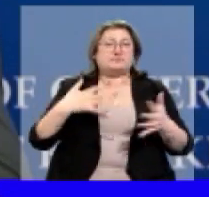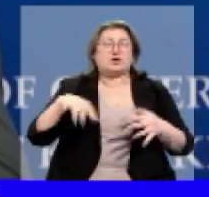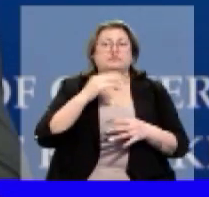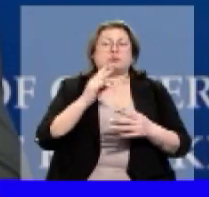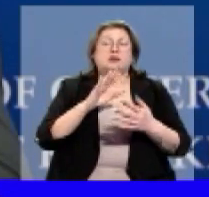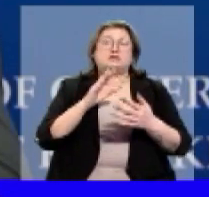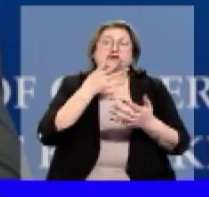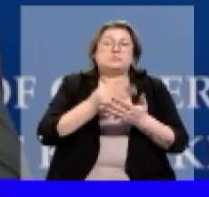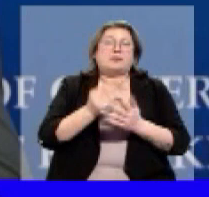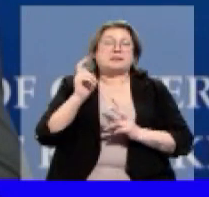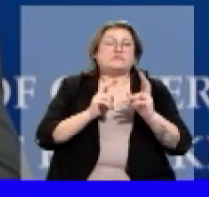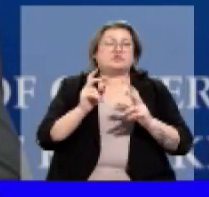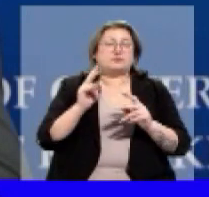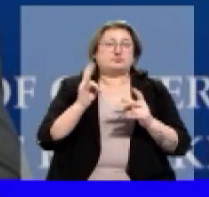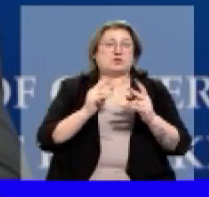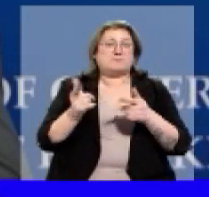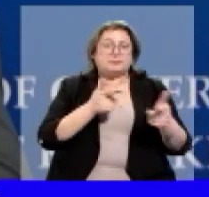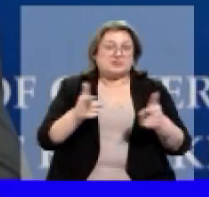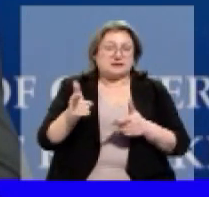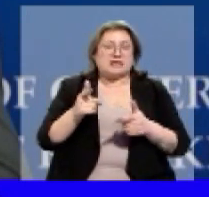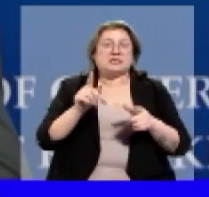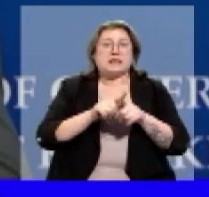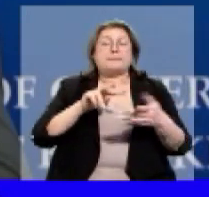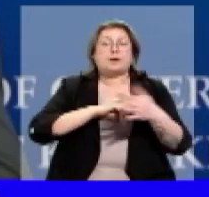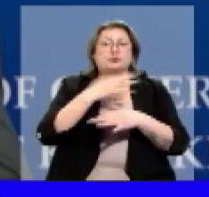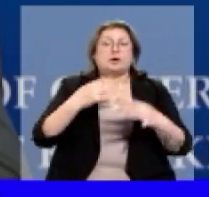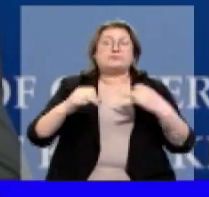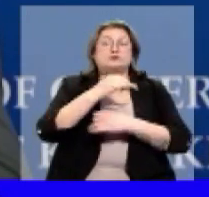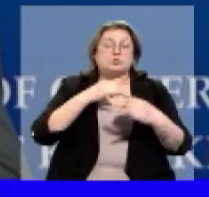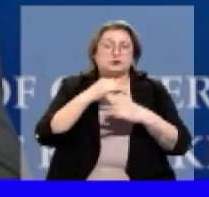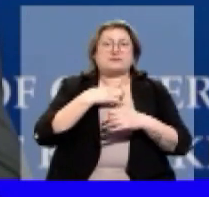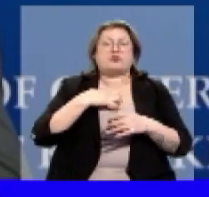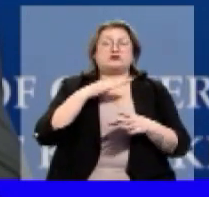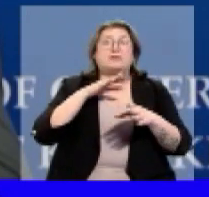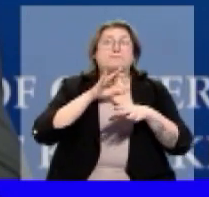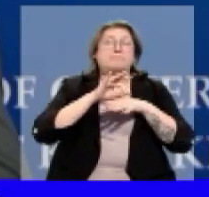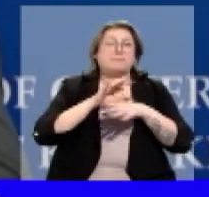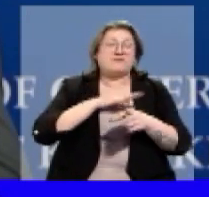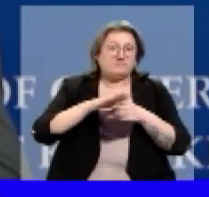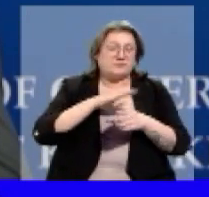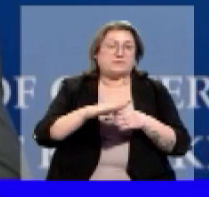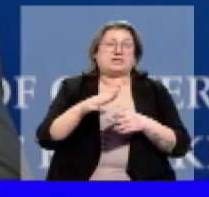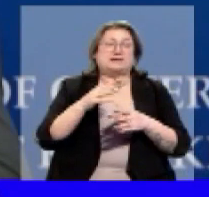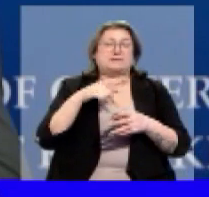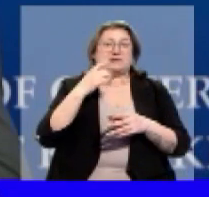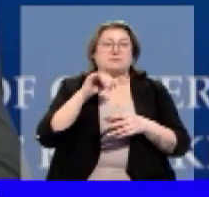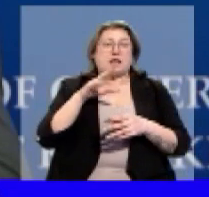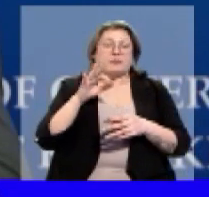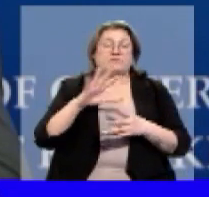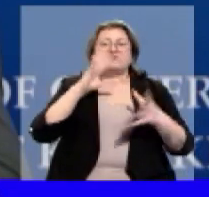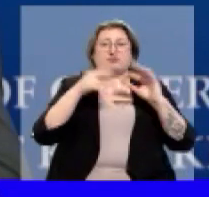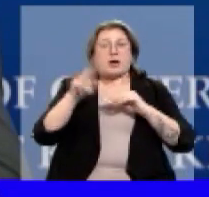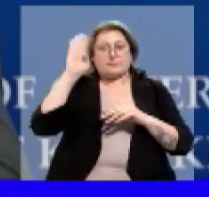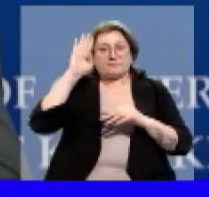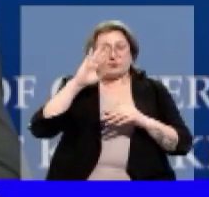следует наладить их собственное производство. Такие проекты уже обсуждаются, важно их реализовать, добавил Алихан Смаилов. От всего объема